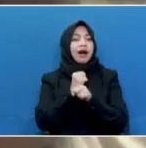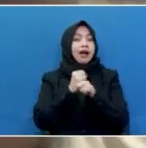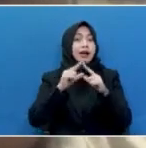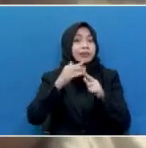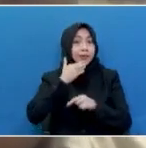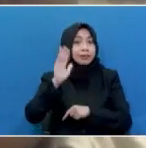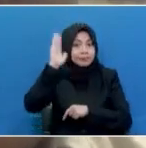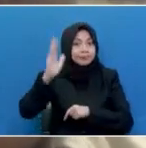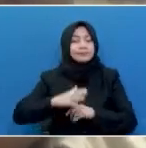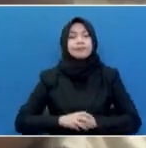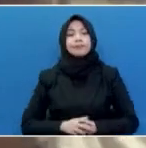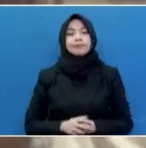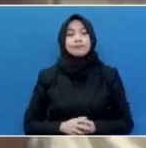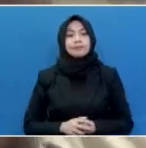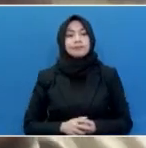Kompas malam Salam sehat masanghat Mas